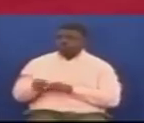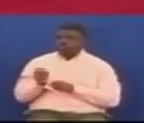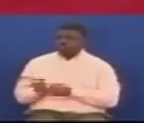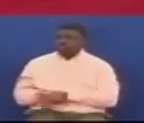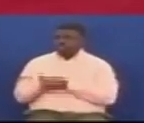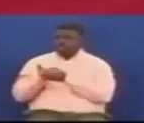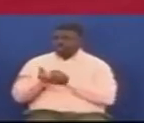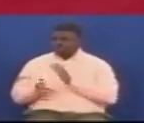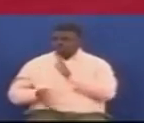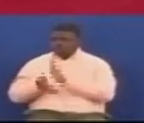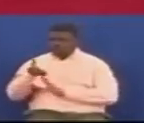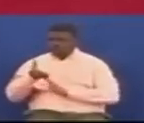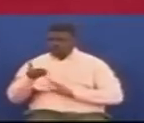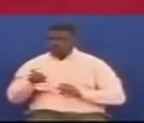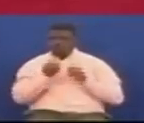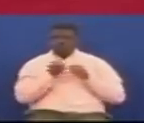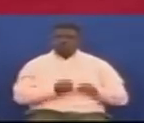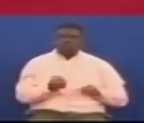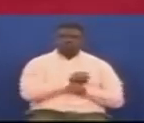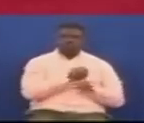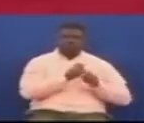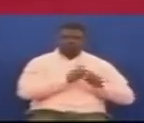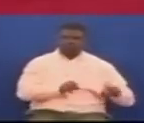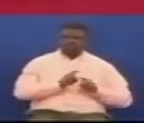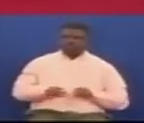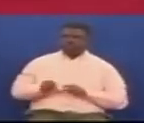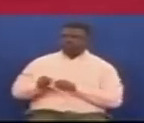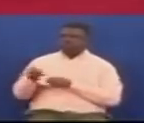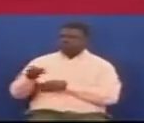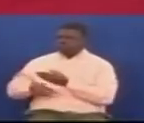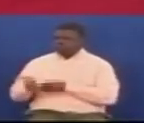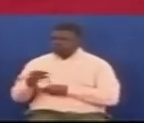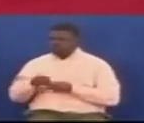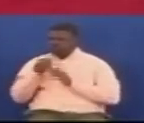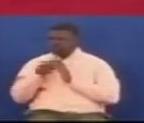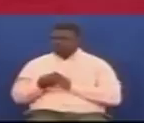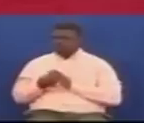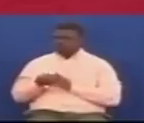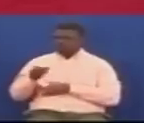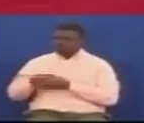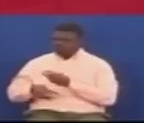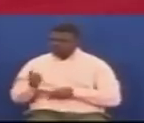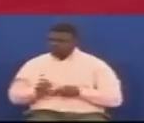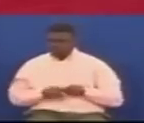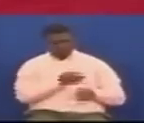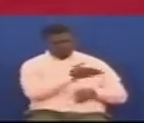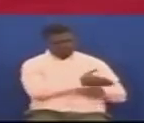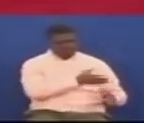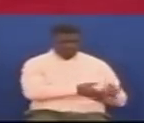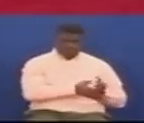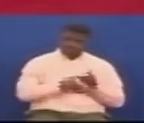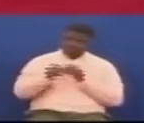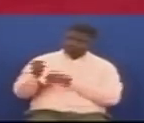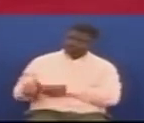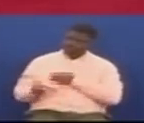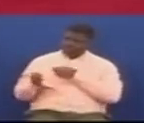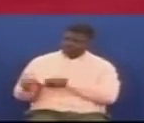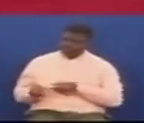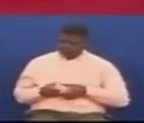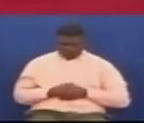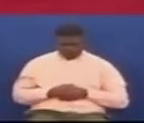kuanzisha na kuimarisha shughuli mbalimbali za kiuchumi zikiwemo biashara, ujenzi na kilimo. Sekta ya